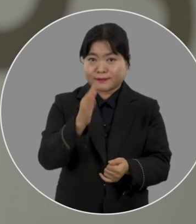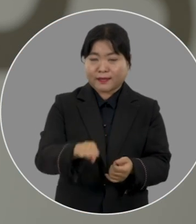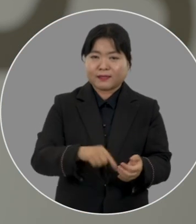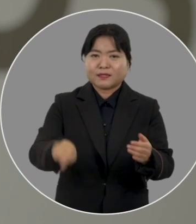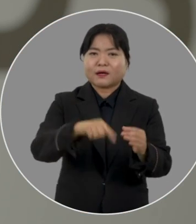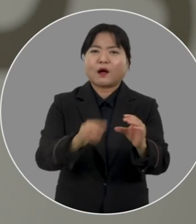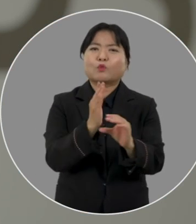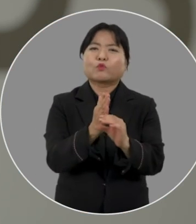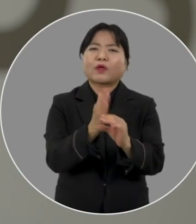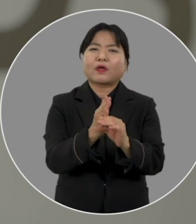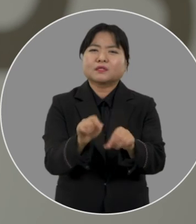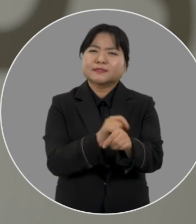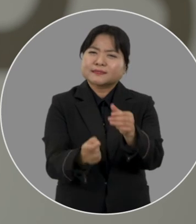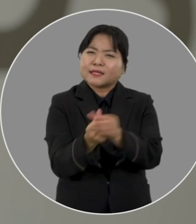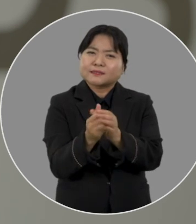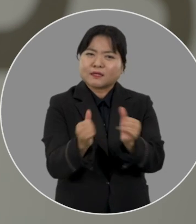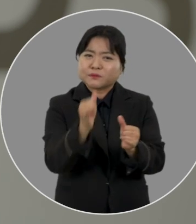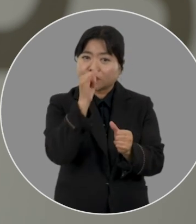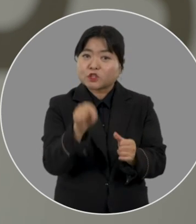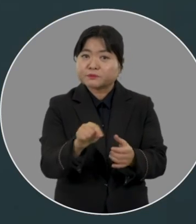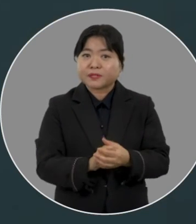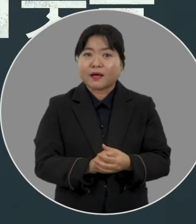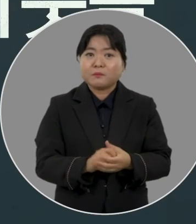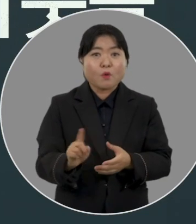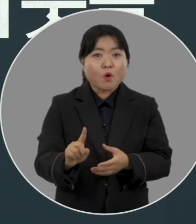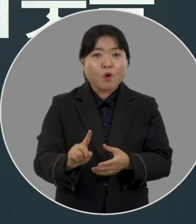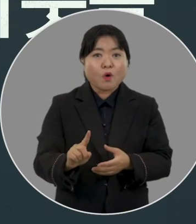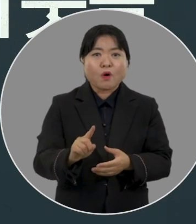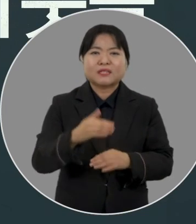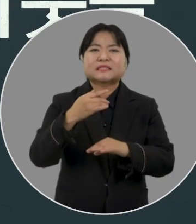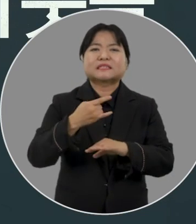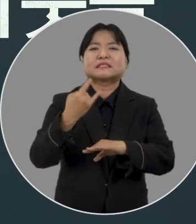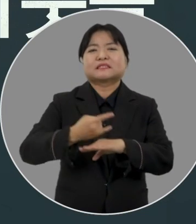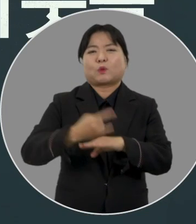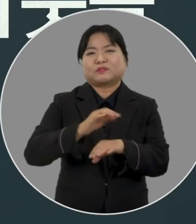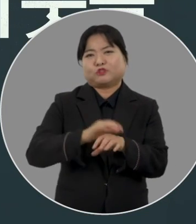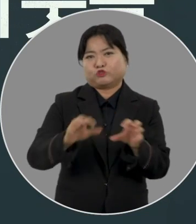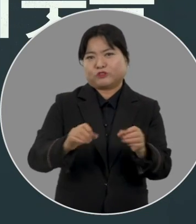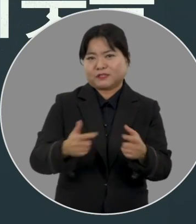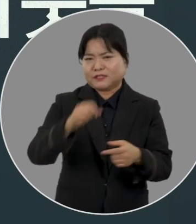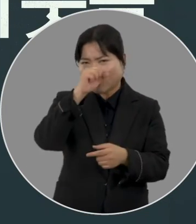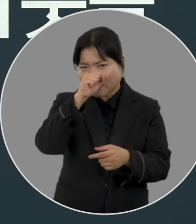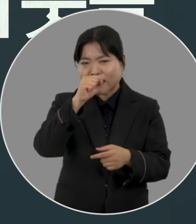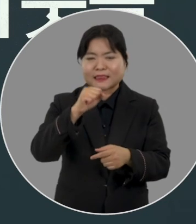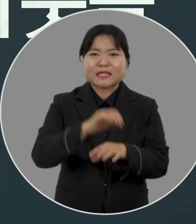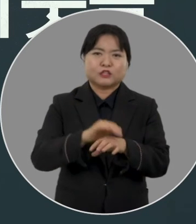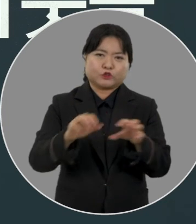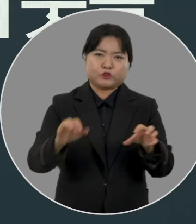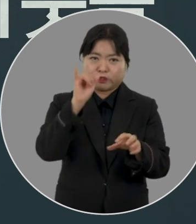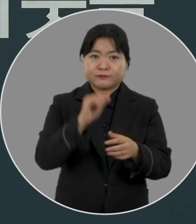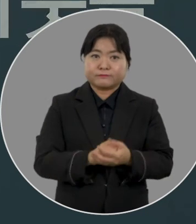부르는데 이 가운데 특이한 사람들이 있었습니다. 그게 바로 의로운 이웃들, 선한 이웃들인데요.